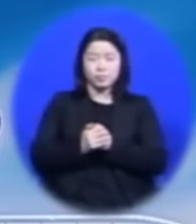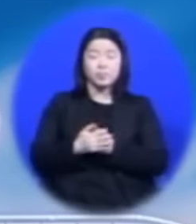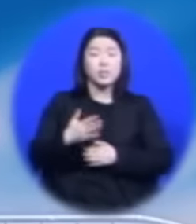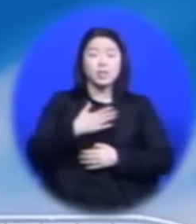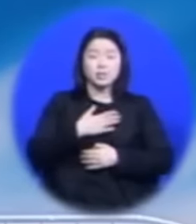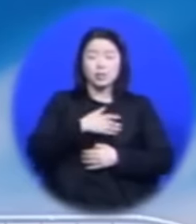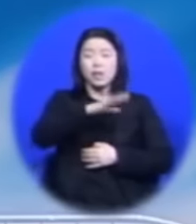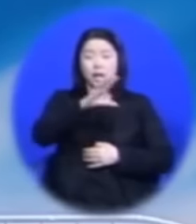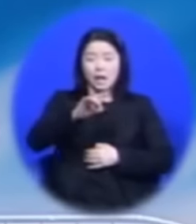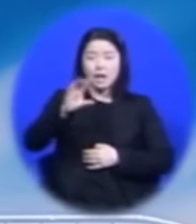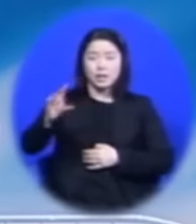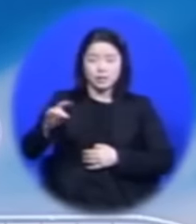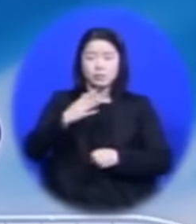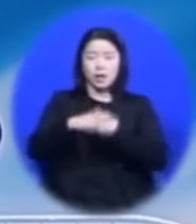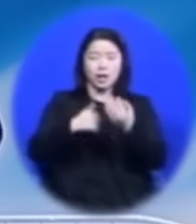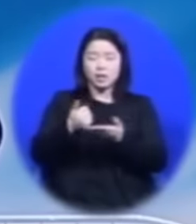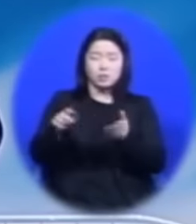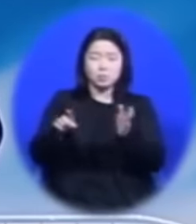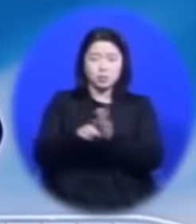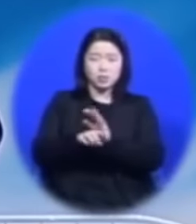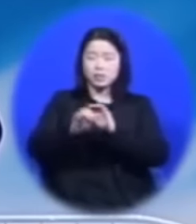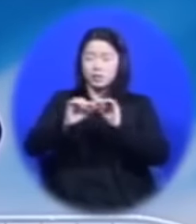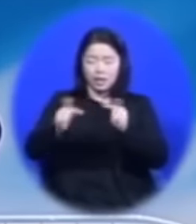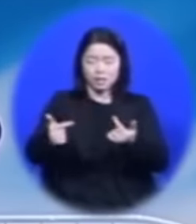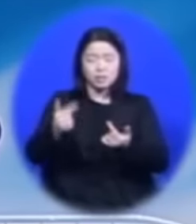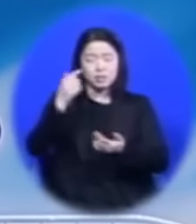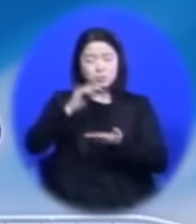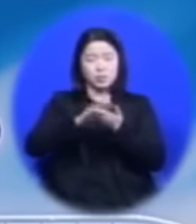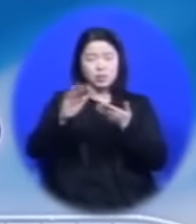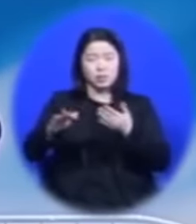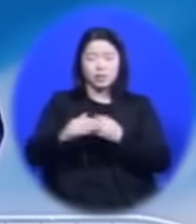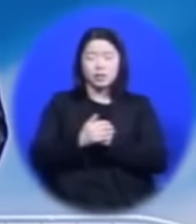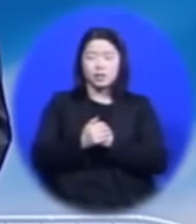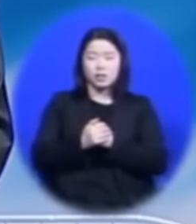저는 때때로 하나님이 믿어지지 않아요.